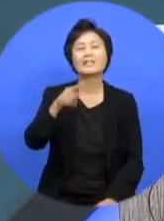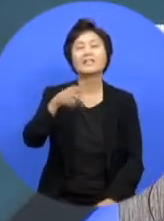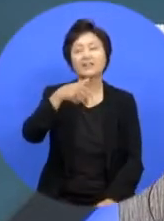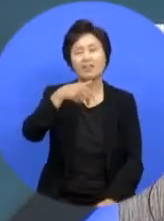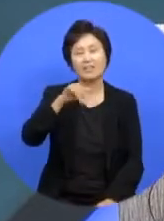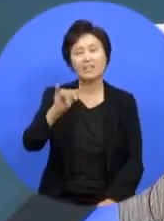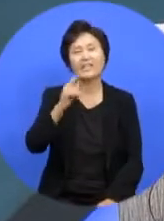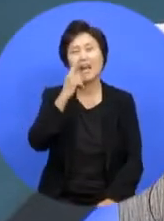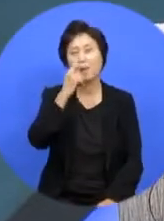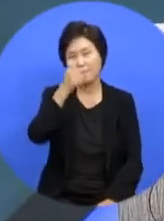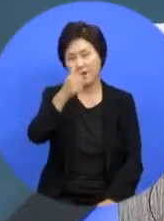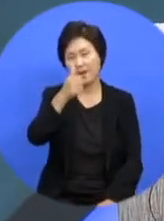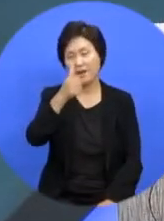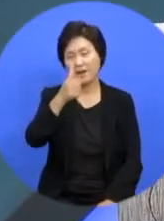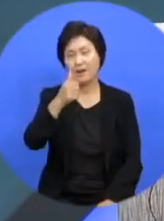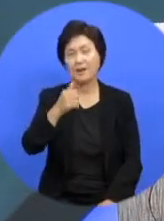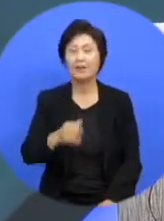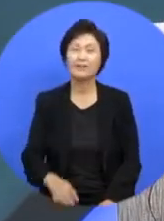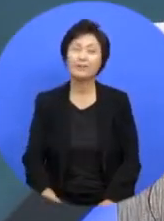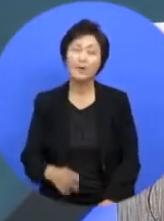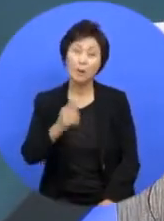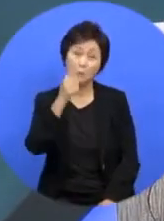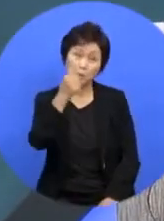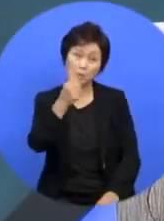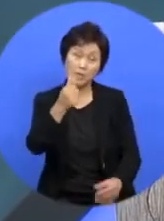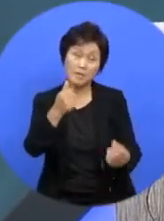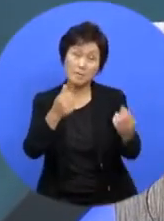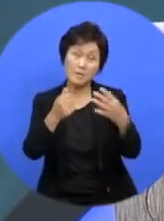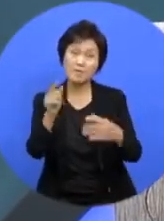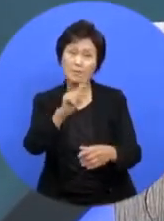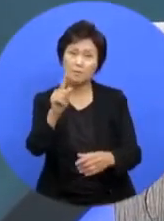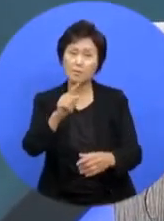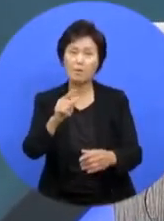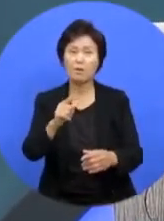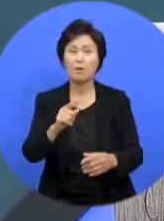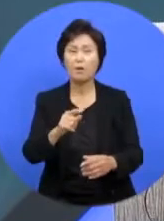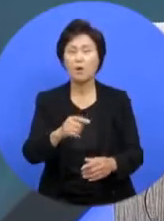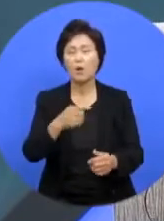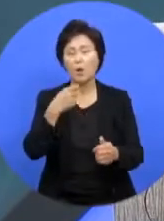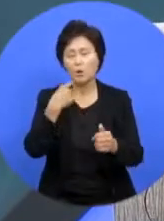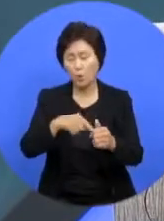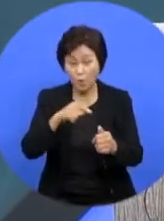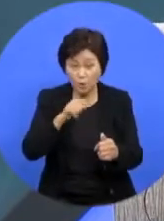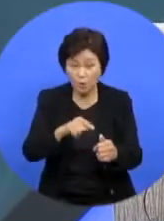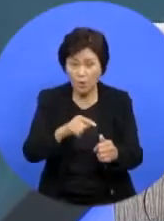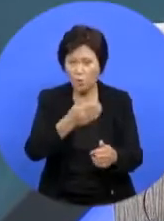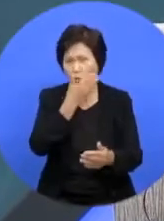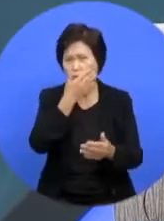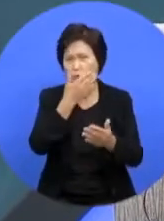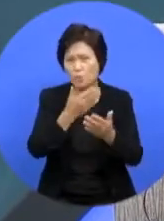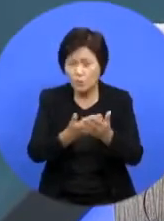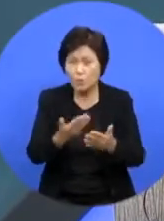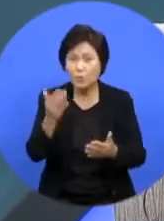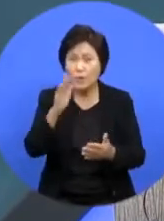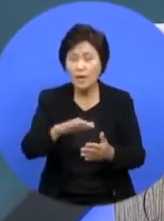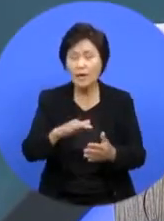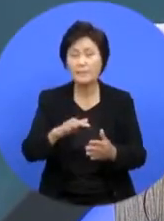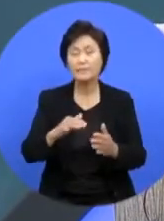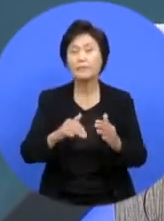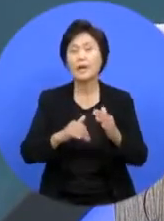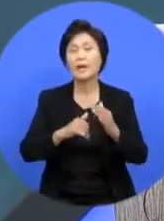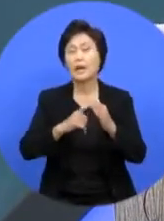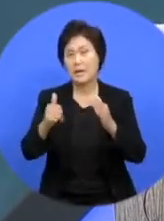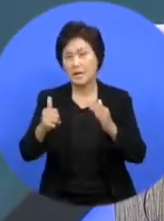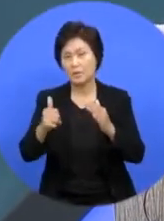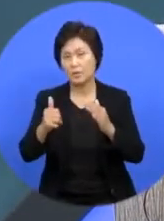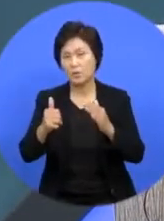목사님께서 이 가족이 아무리 교육이 중요한 일이긴 하지만 가족 간의 사랑보다 더 우위에 있는 건